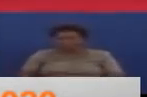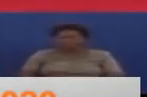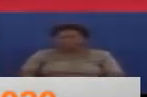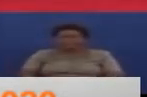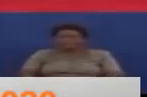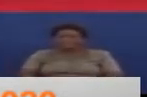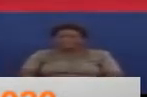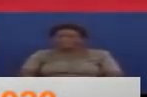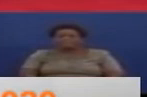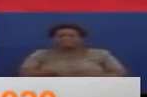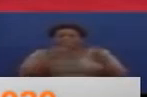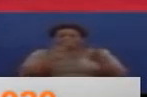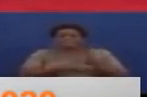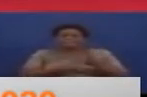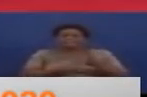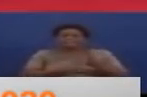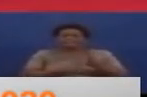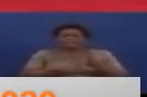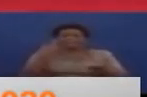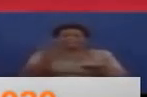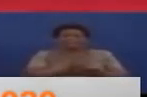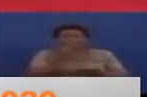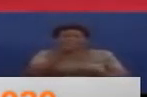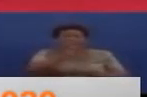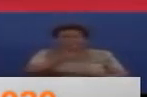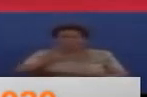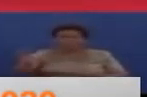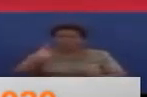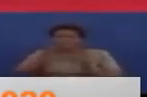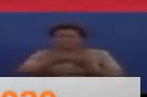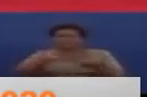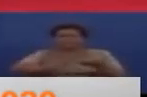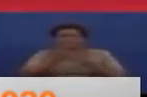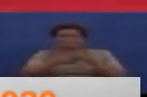Gateway. Tatu, mapato ya halmashauri yalifikia shilingi bilioni